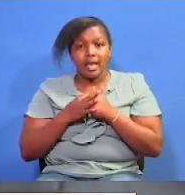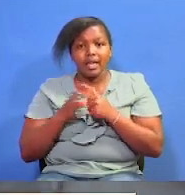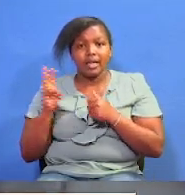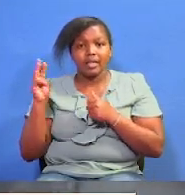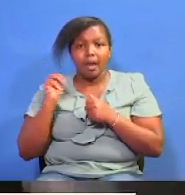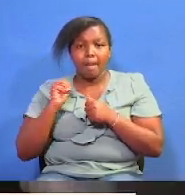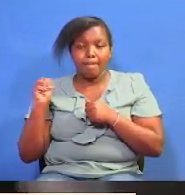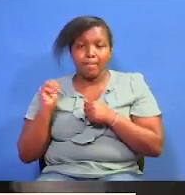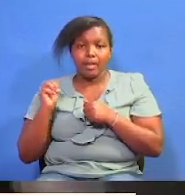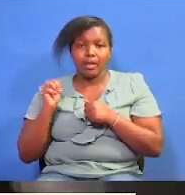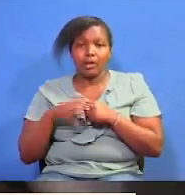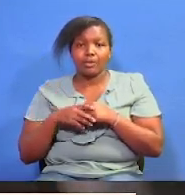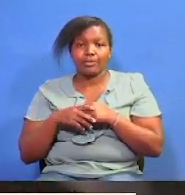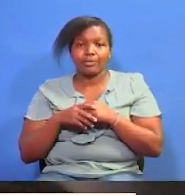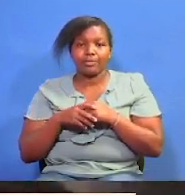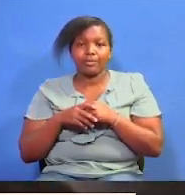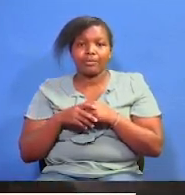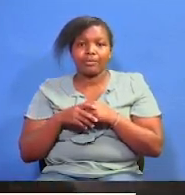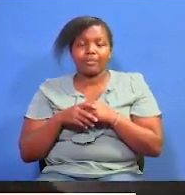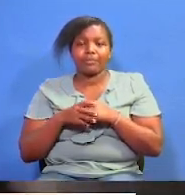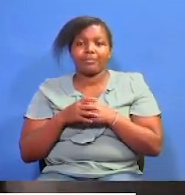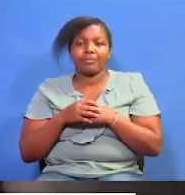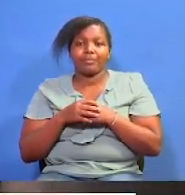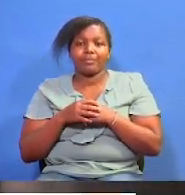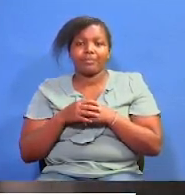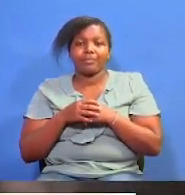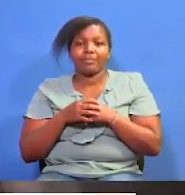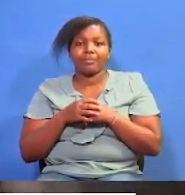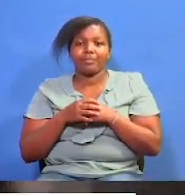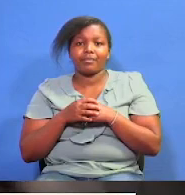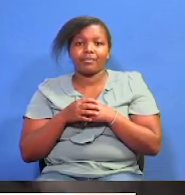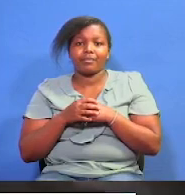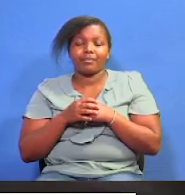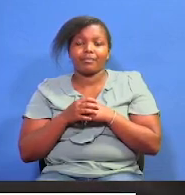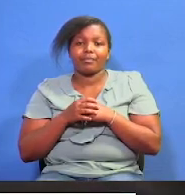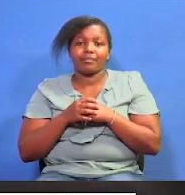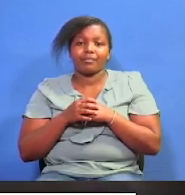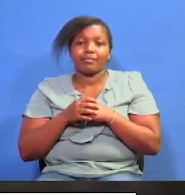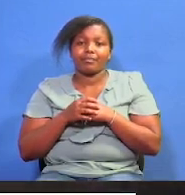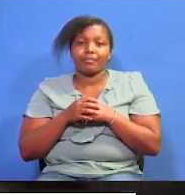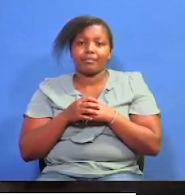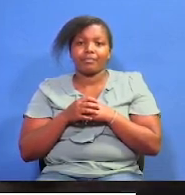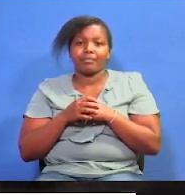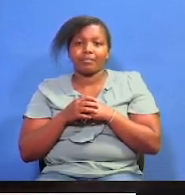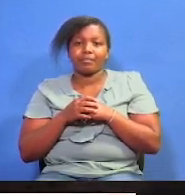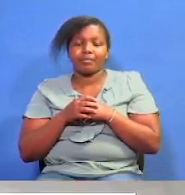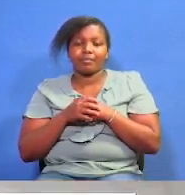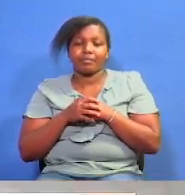8,400,500. Caroline Kimwele, KUTV.